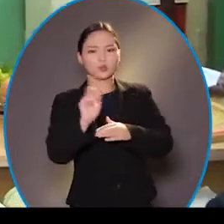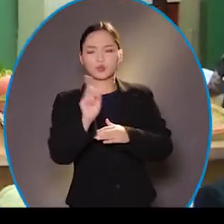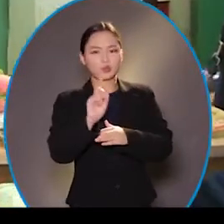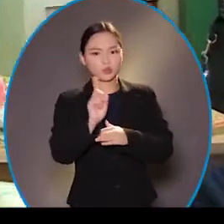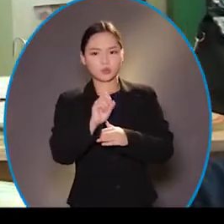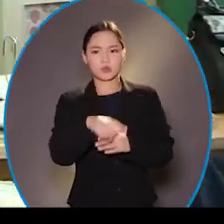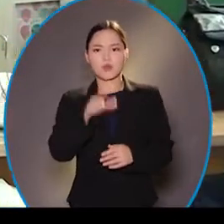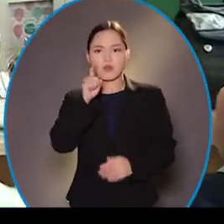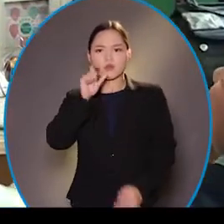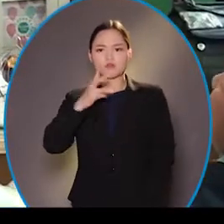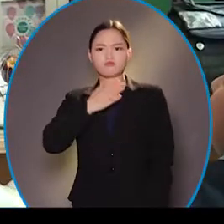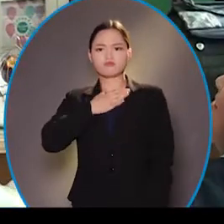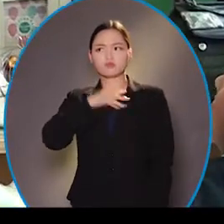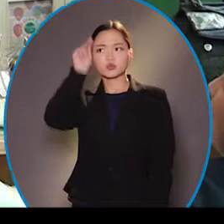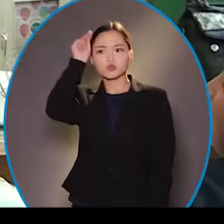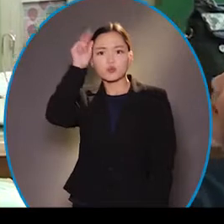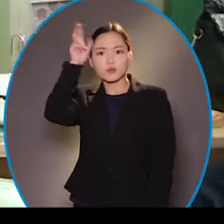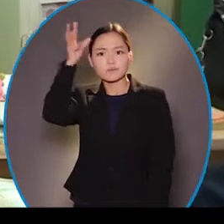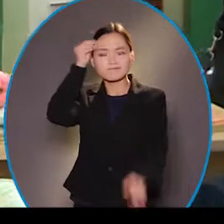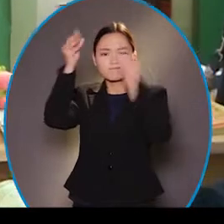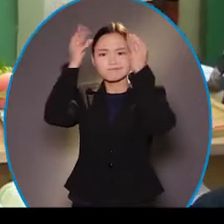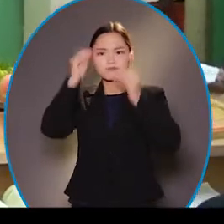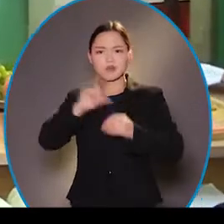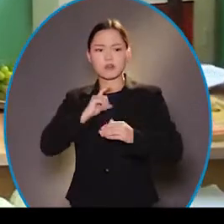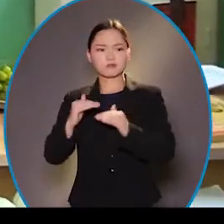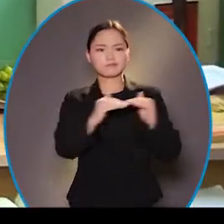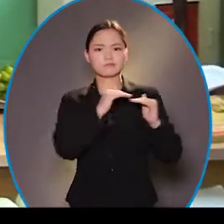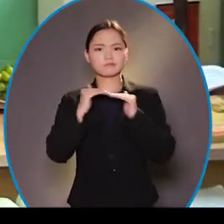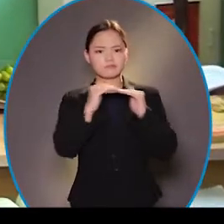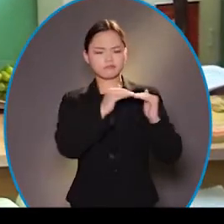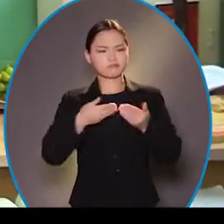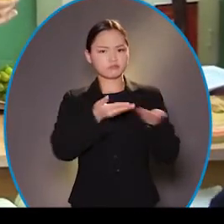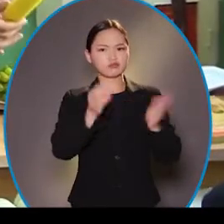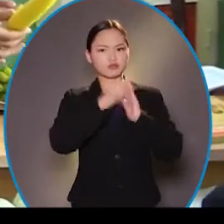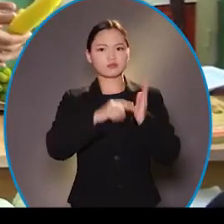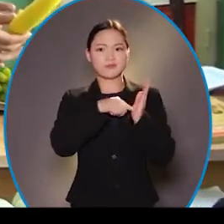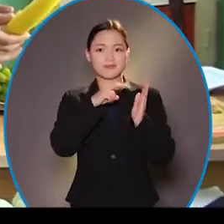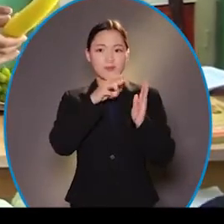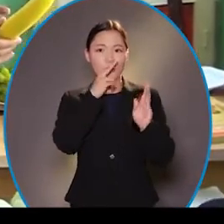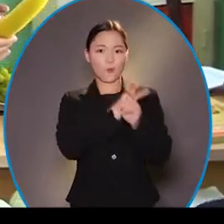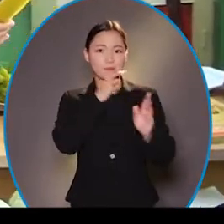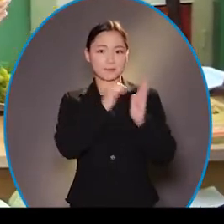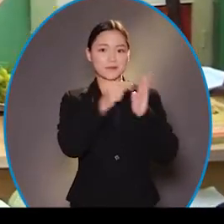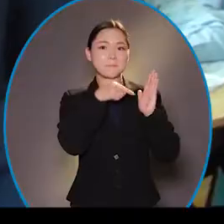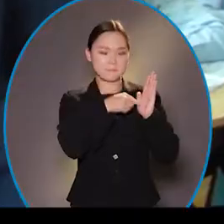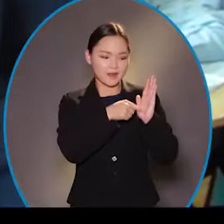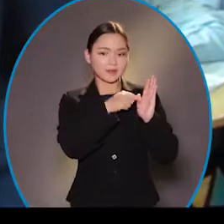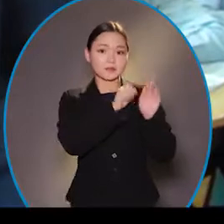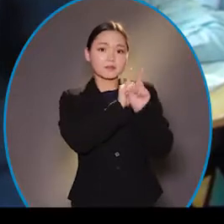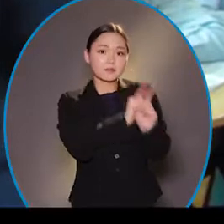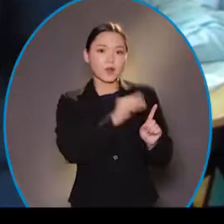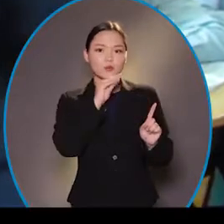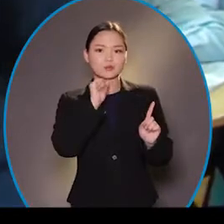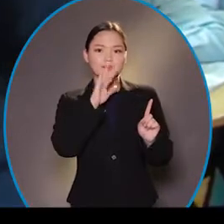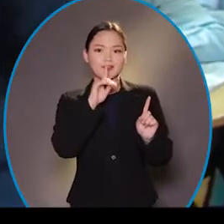сурч боловсрох тэгш боломж нөхцлөөр хангана гэж заасан байдаг. Энэ хуулийн дагуу Жавзан охинч